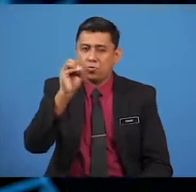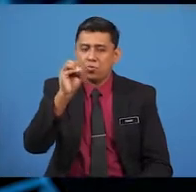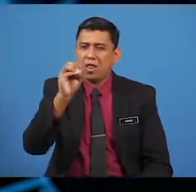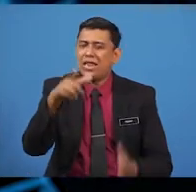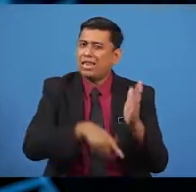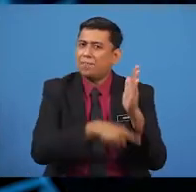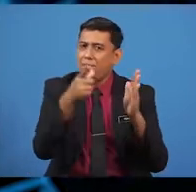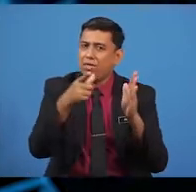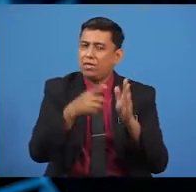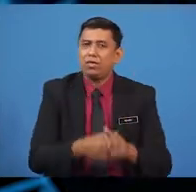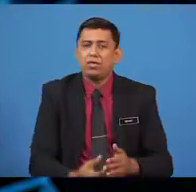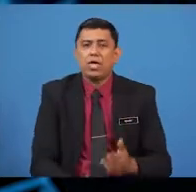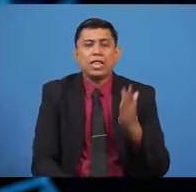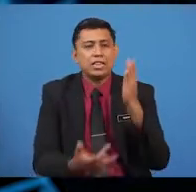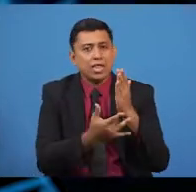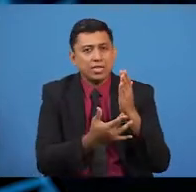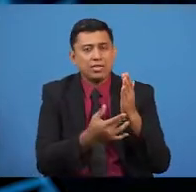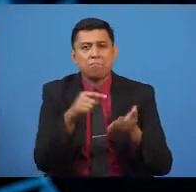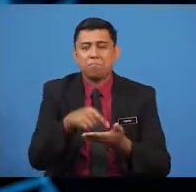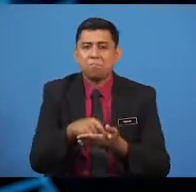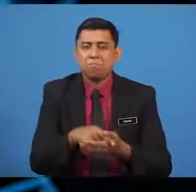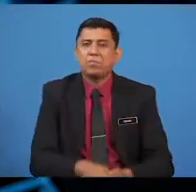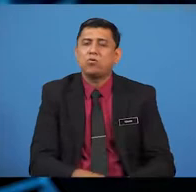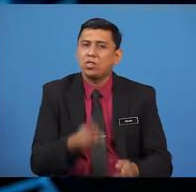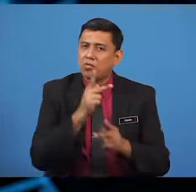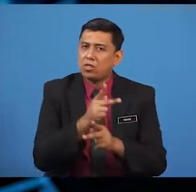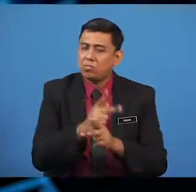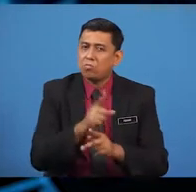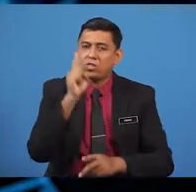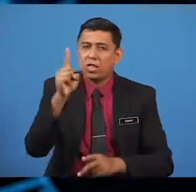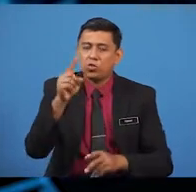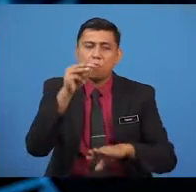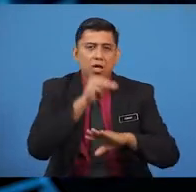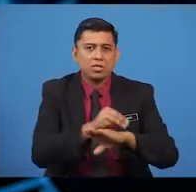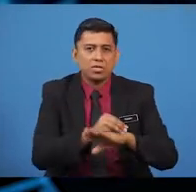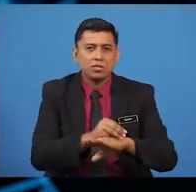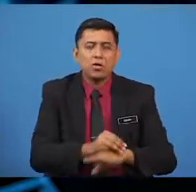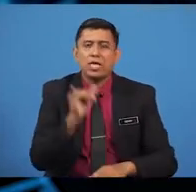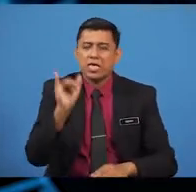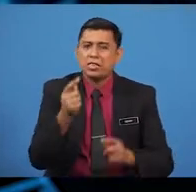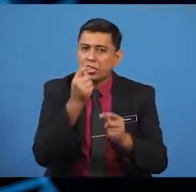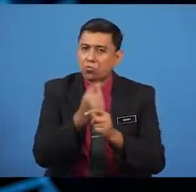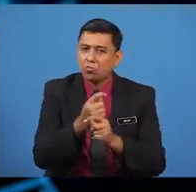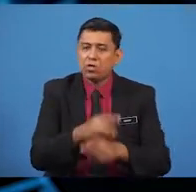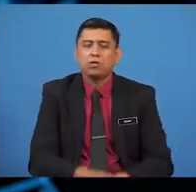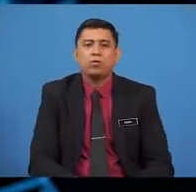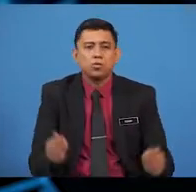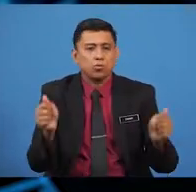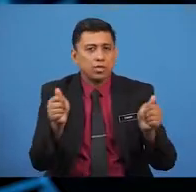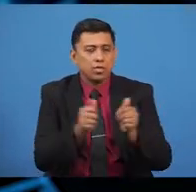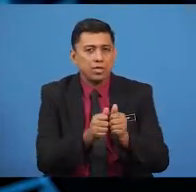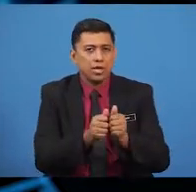yang dihasilkan melalui teknik in vitro disimpan untuk satu tempoh masa yang tertentu